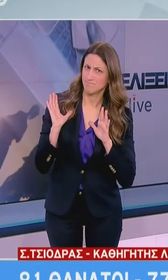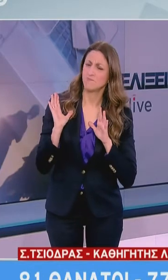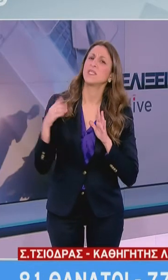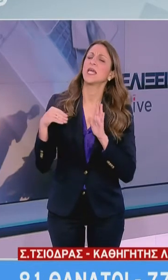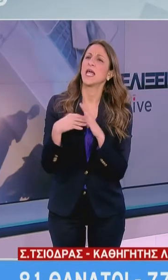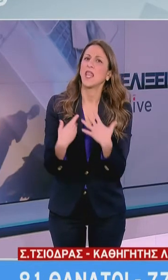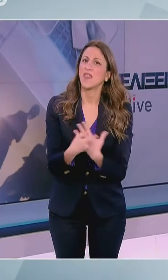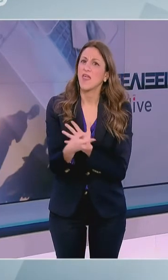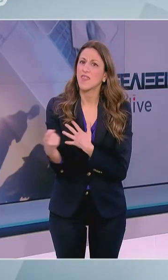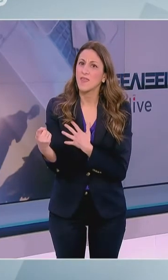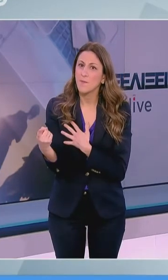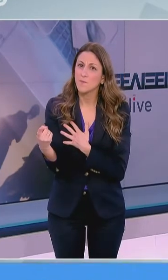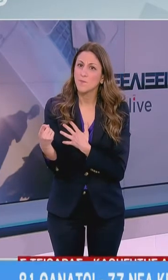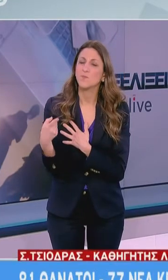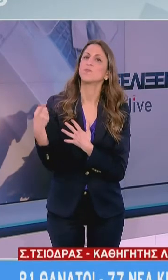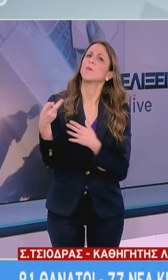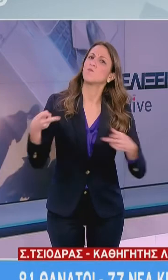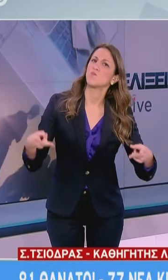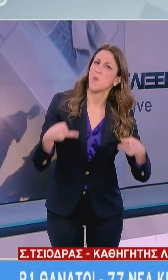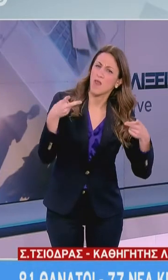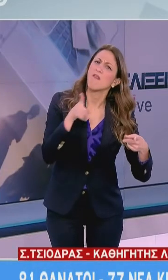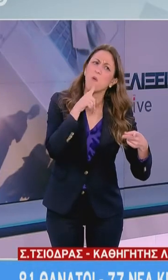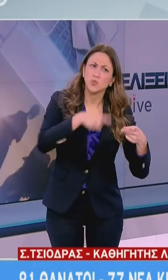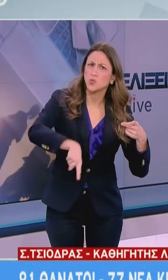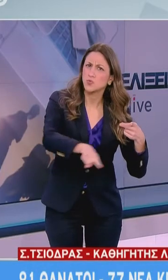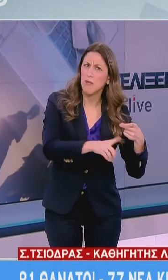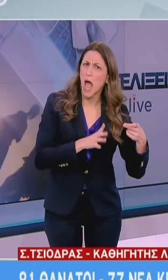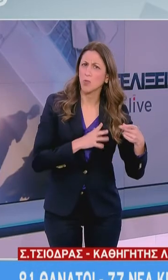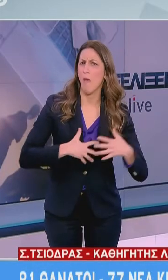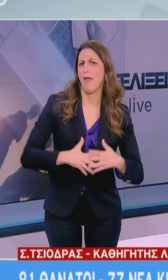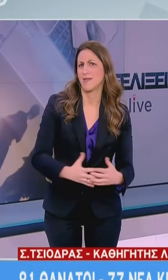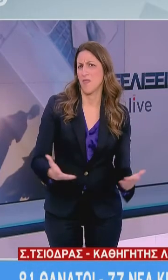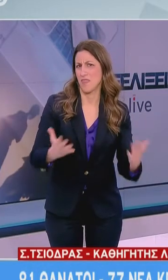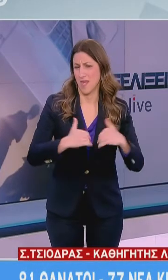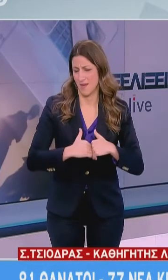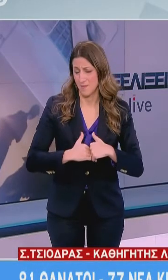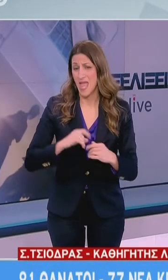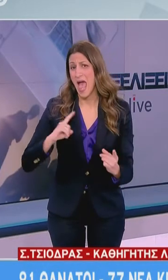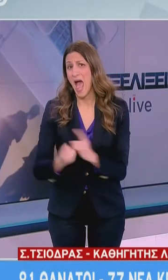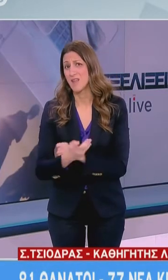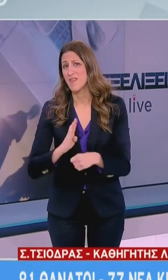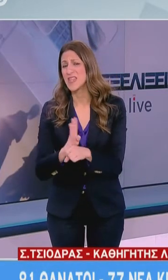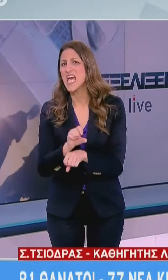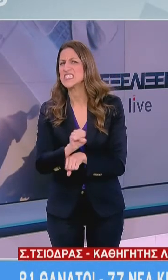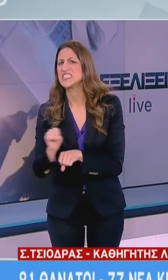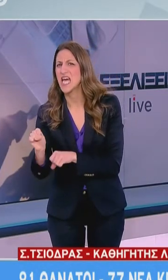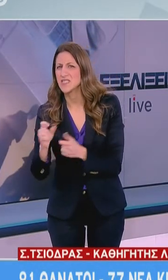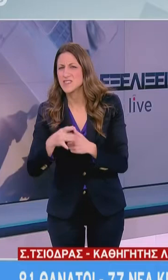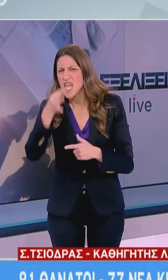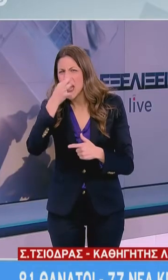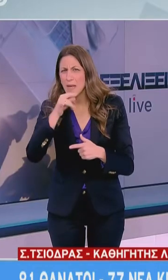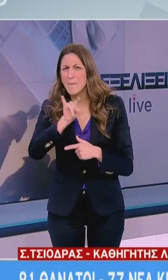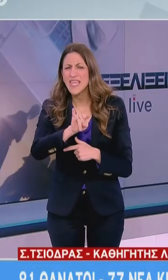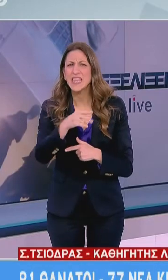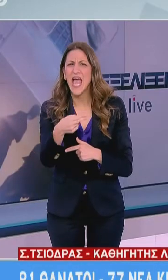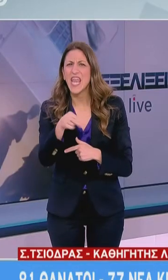Βρέθηκαν δηλαδή αντίστοιχα ποσοστά ήπιας νόσου με το γενικό πληθυσμό, σε αντίθεση με τις επιδημίες SARS και γρήπης